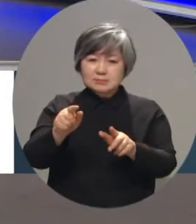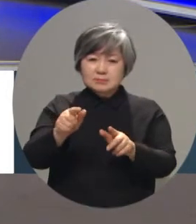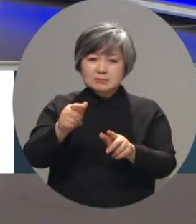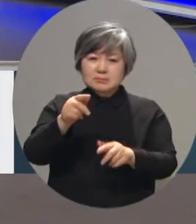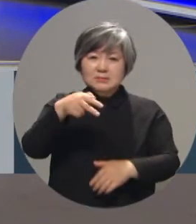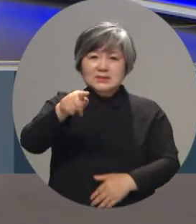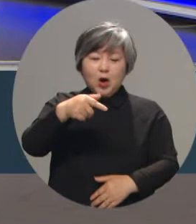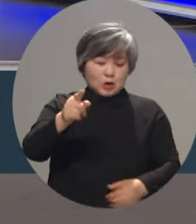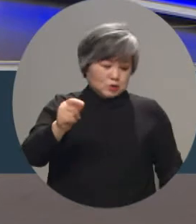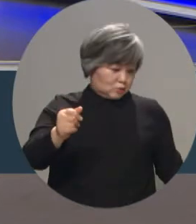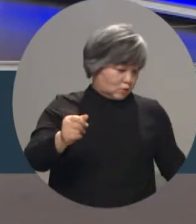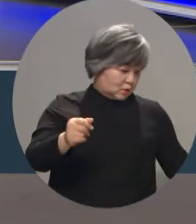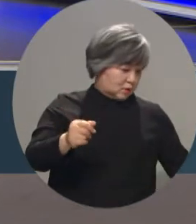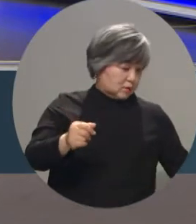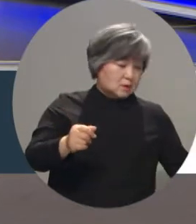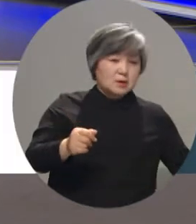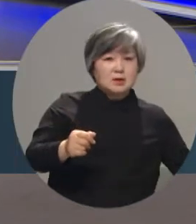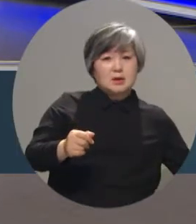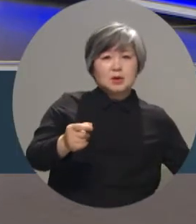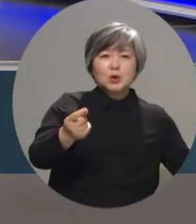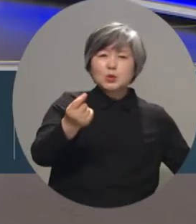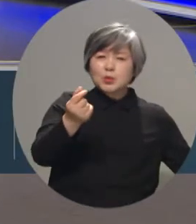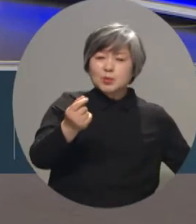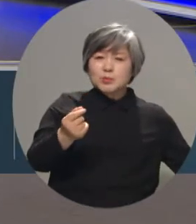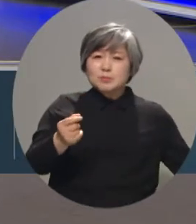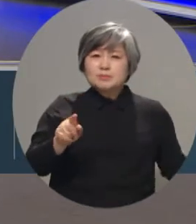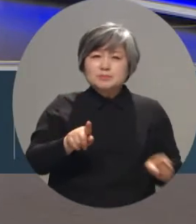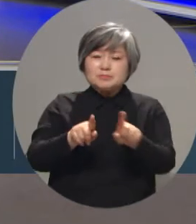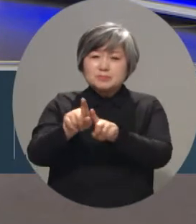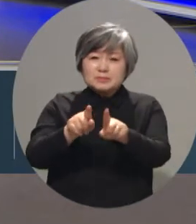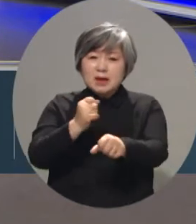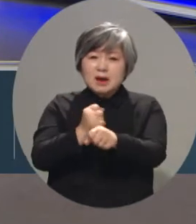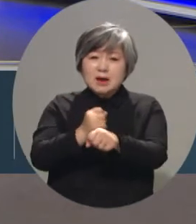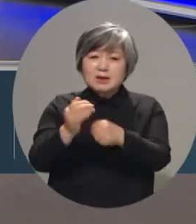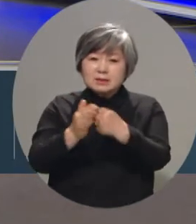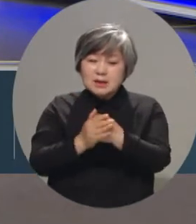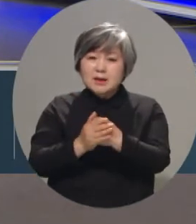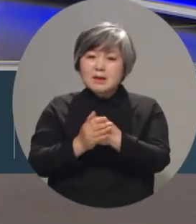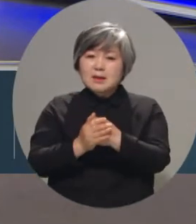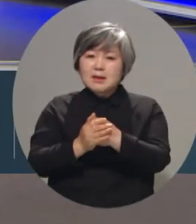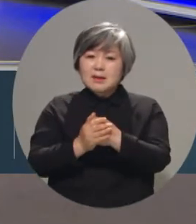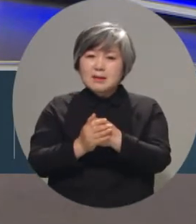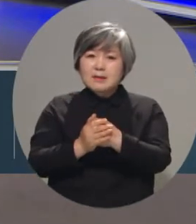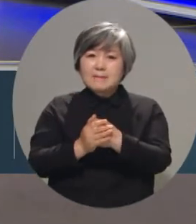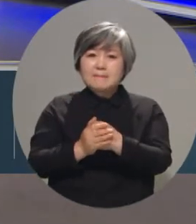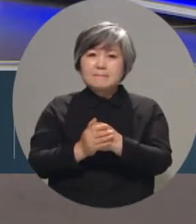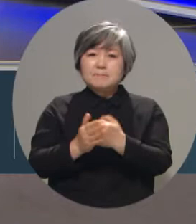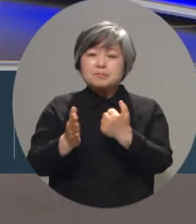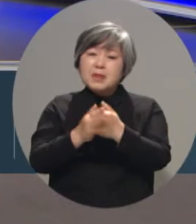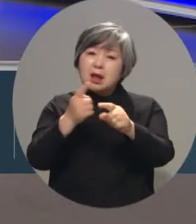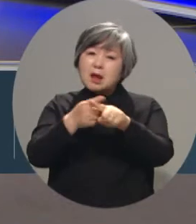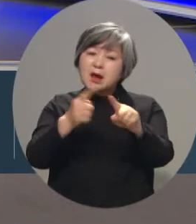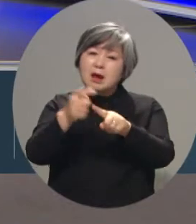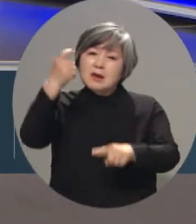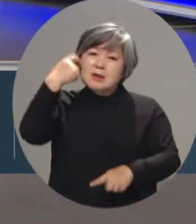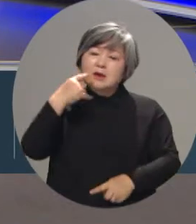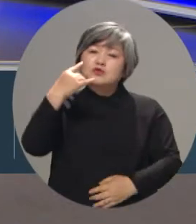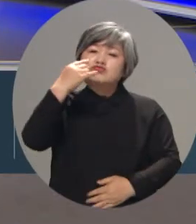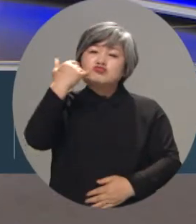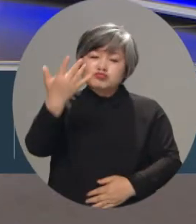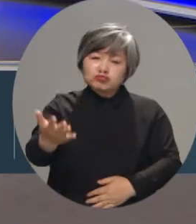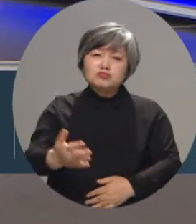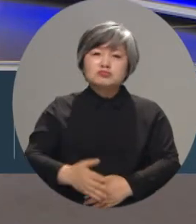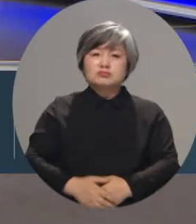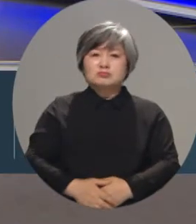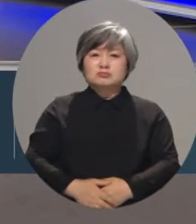약 2.5% 정도 차이가 나는 걸로 출구조사 결과가 나왔습니다. 어떻게 좀 예측하신 결과인지 궁금합니다.